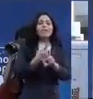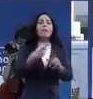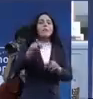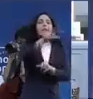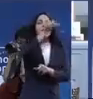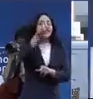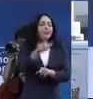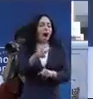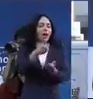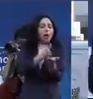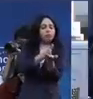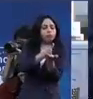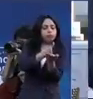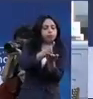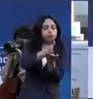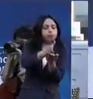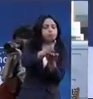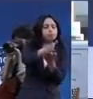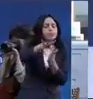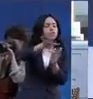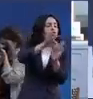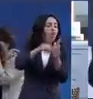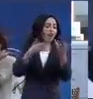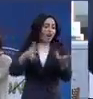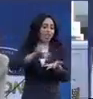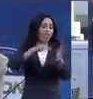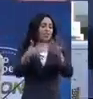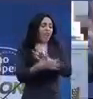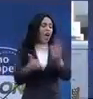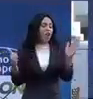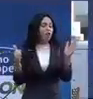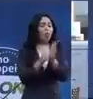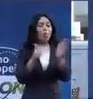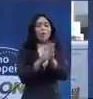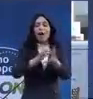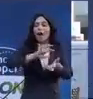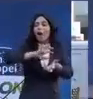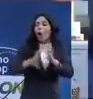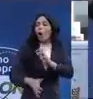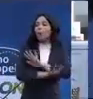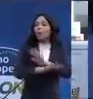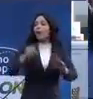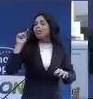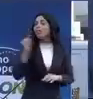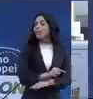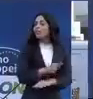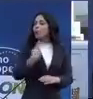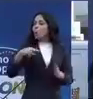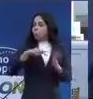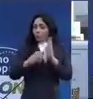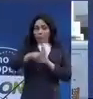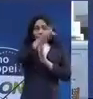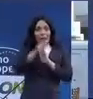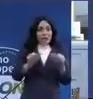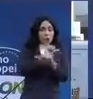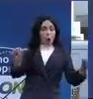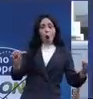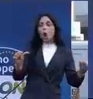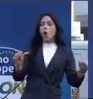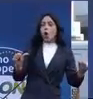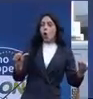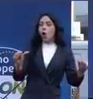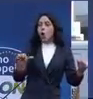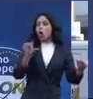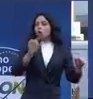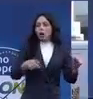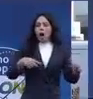sui binari di una storia che è diventata dura complicata tosta difficile non è un problema italiano a